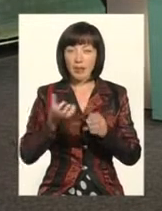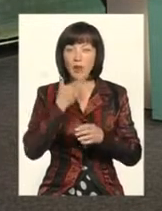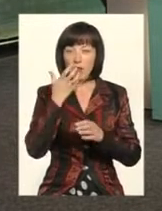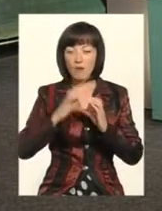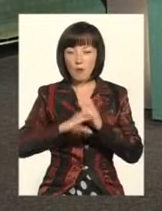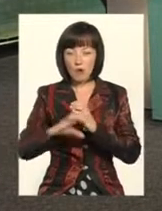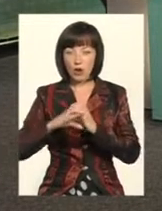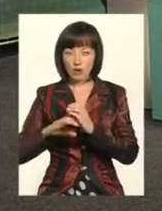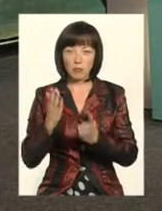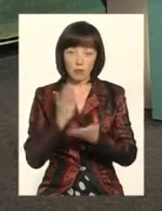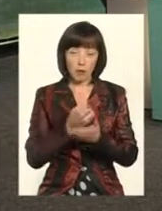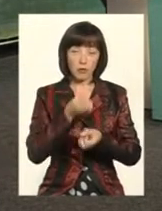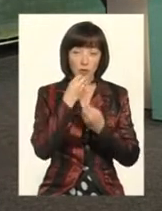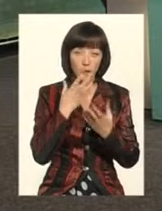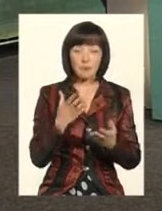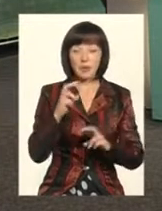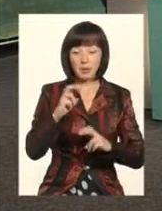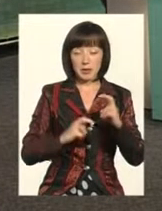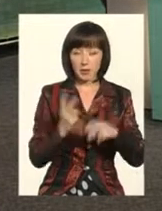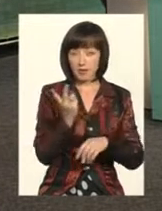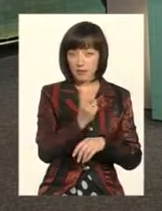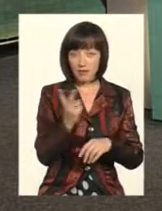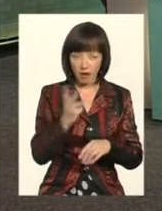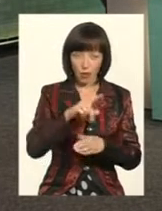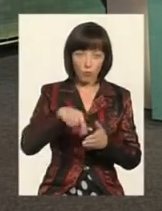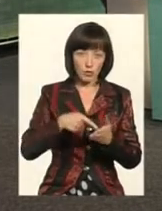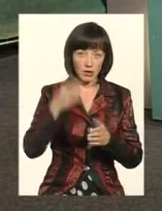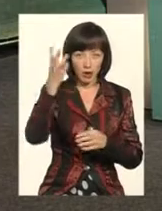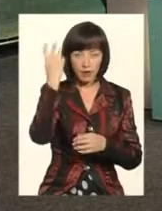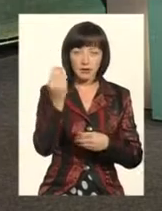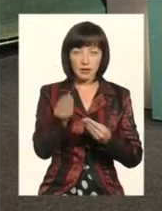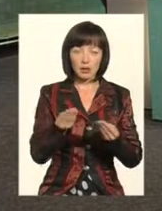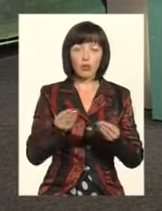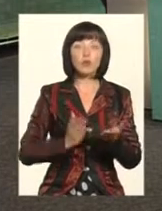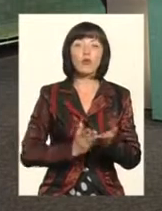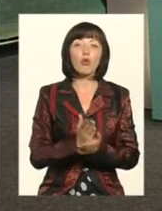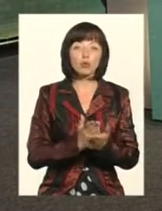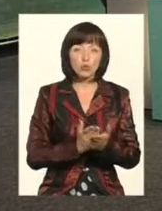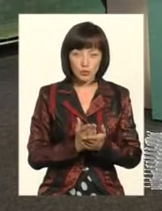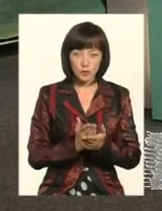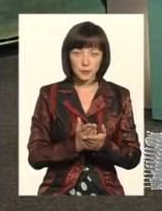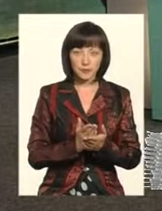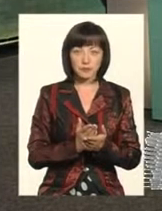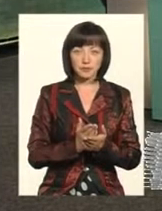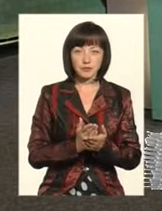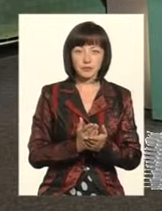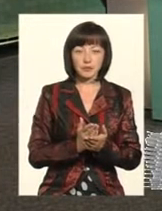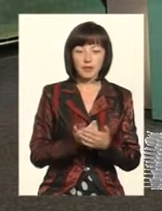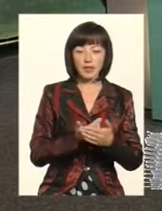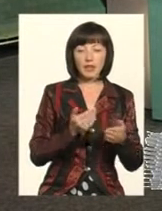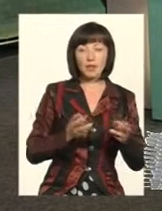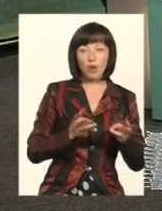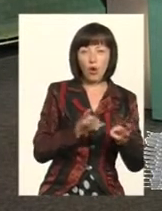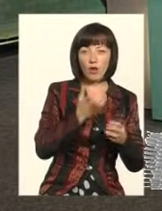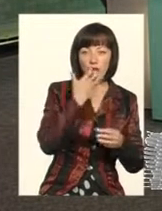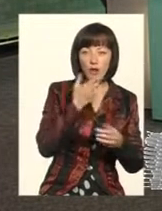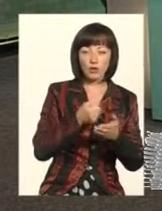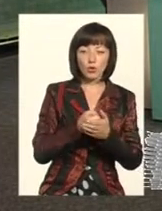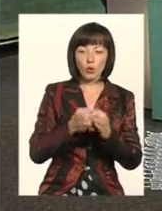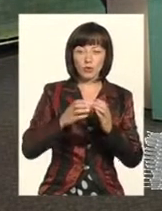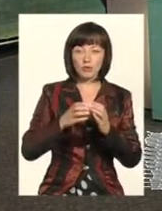Тобто підприємства, ці наші два комунальні, які надають послуги, вони надають від котельні до приладу в